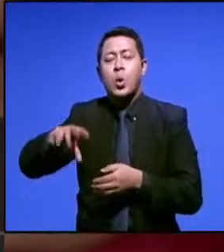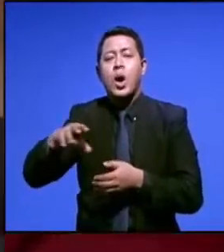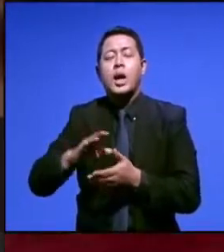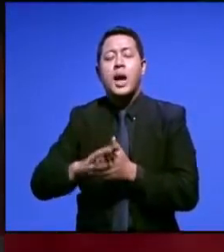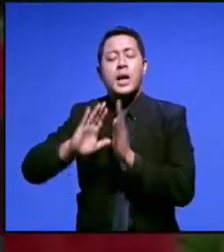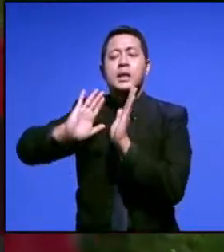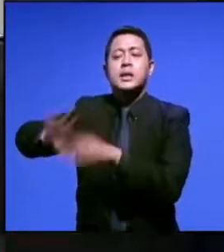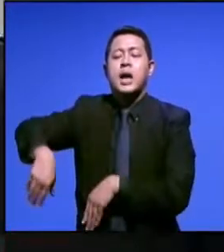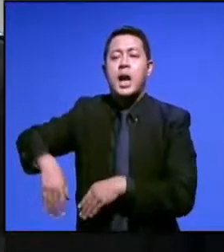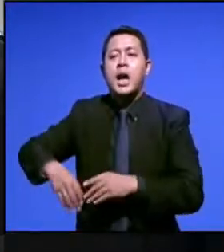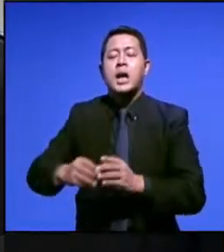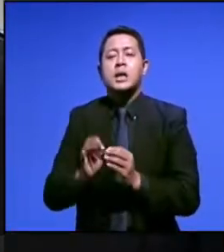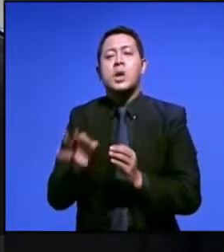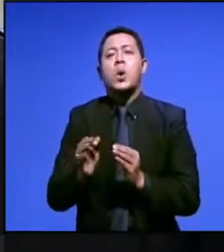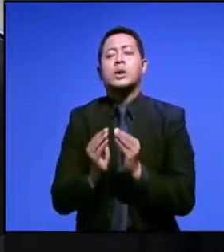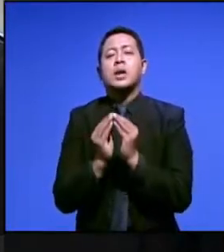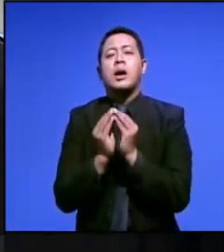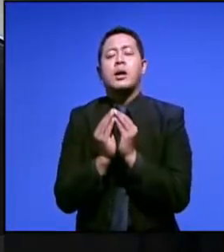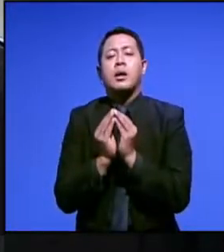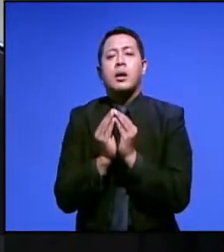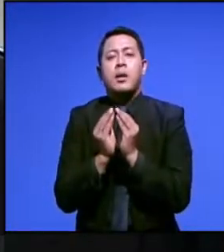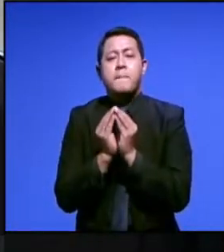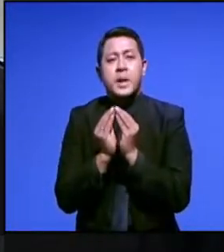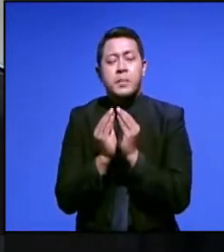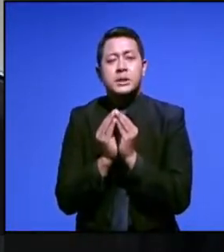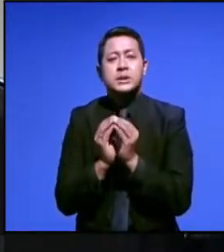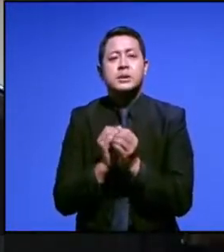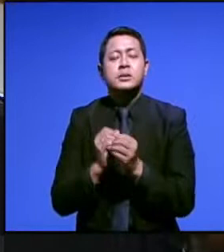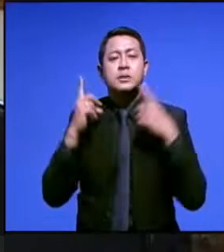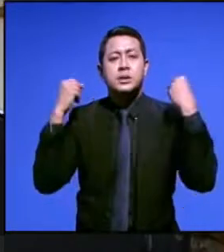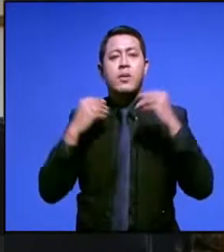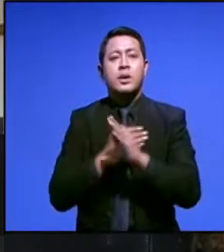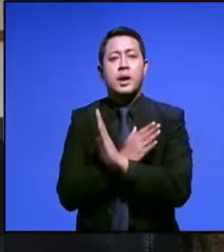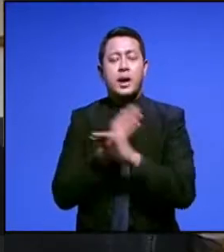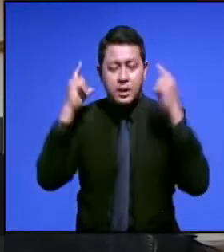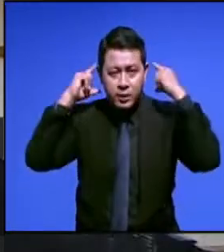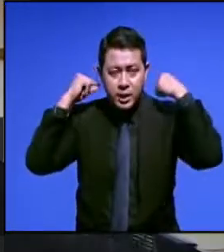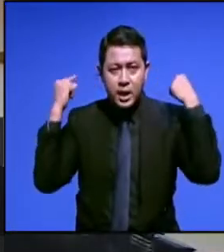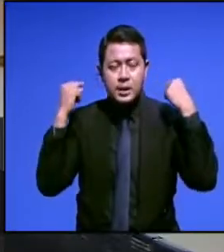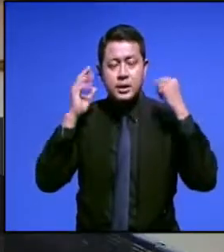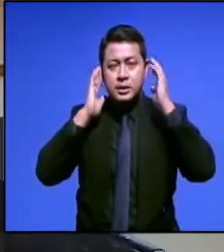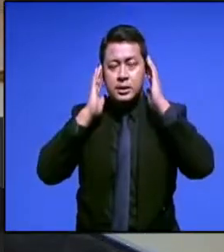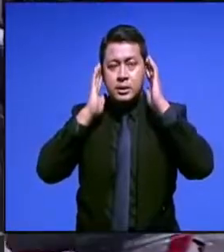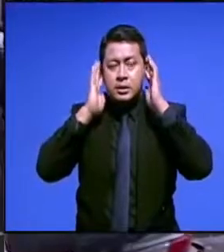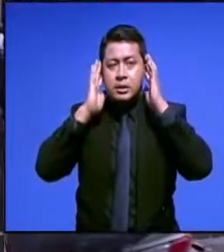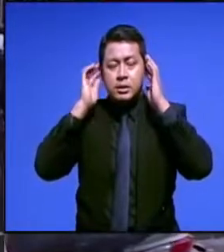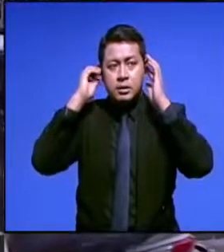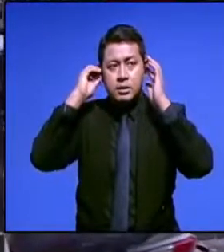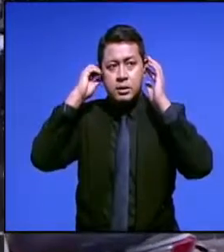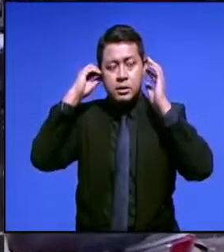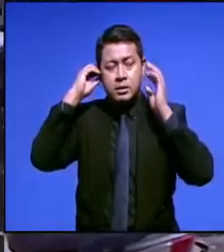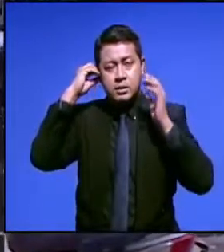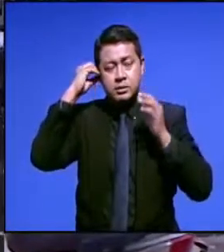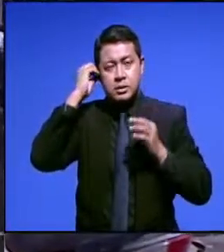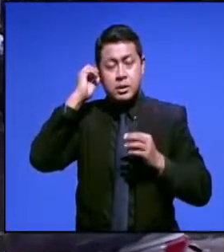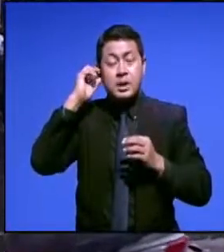ia tinggalkan di Brebes, Jawa Tengah. Butuh banget. Apalagi yang sekarang zamannya sekolah itu pakai online lah